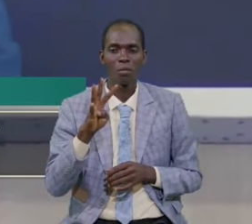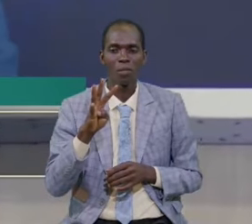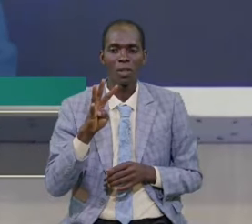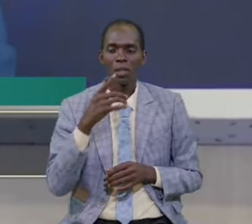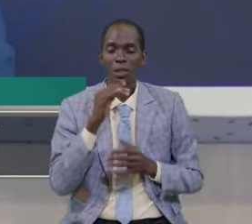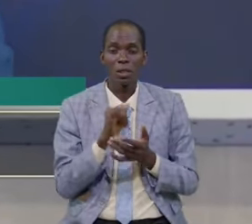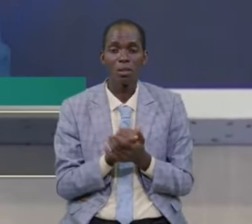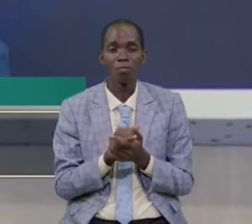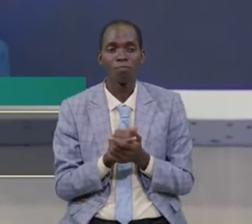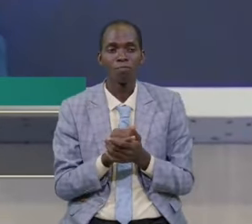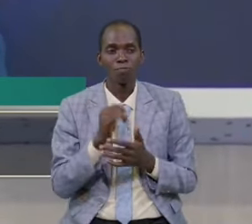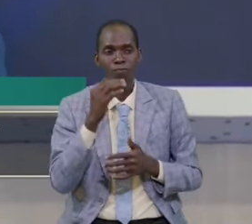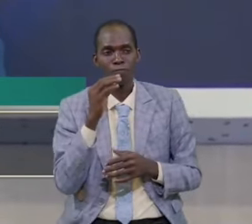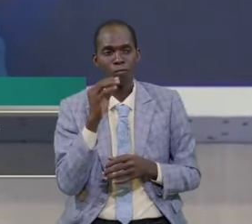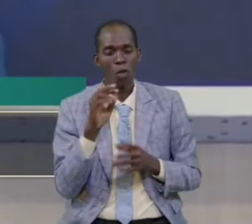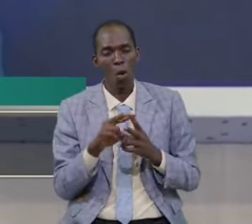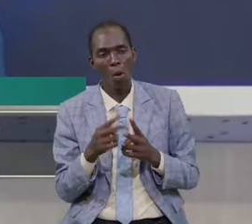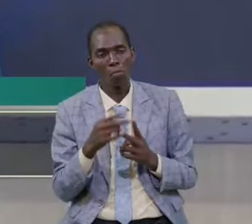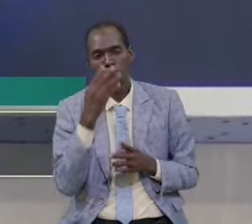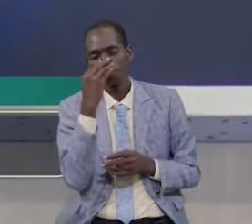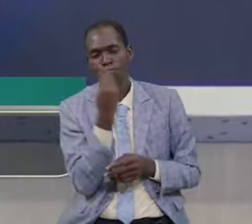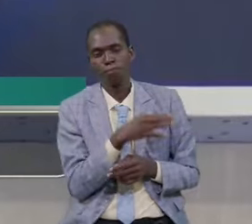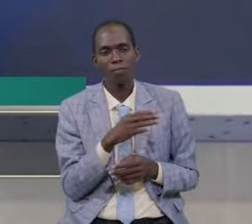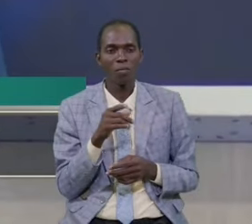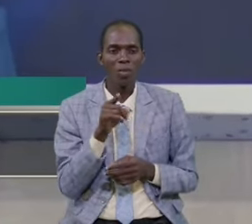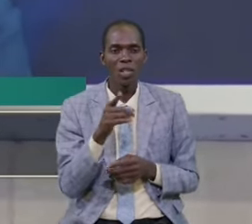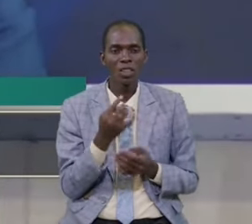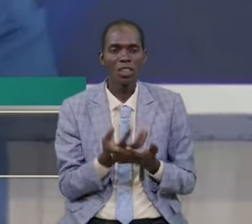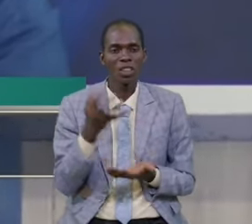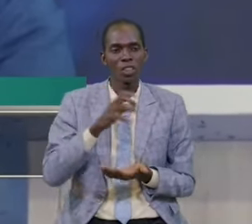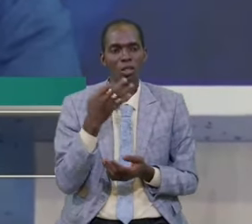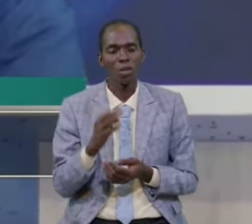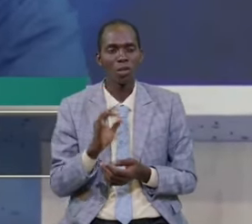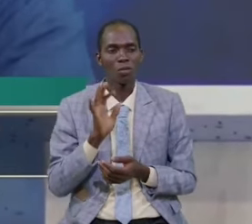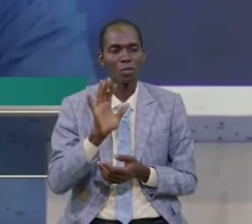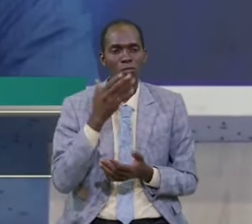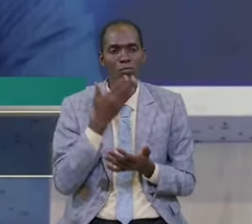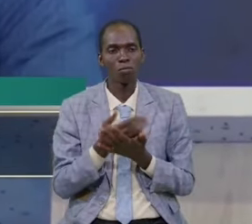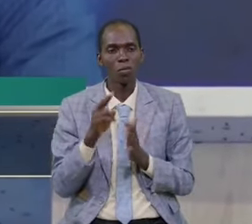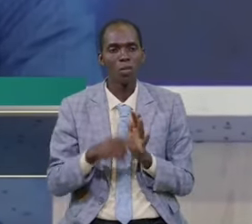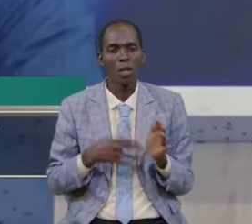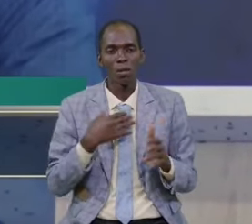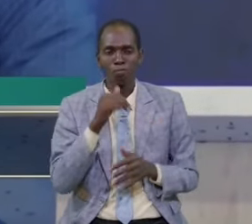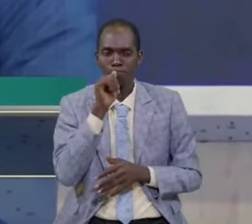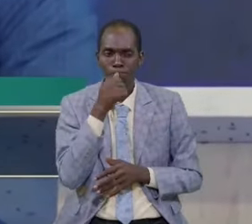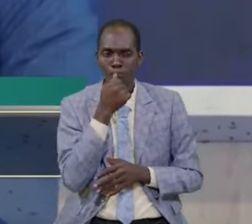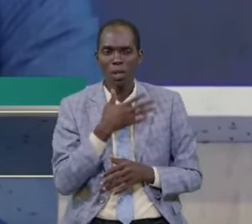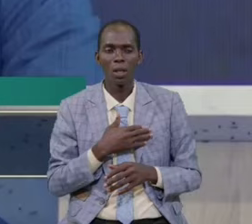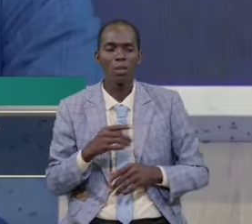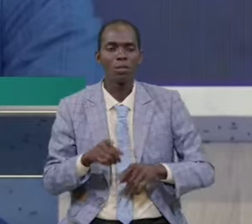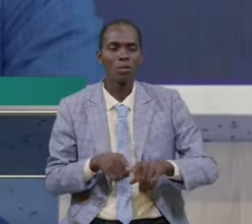les richesses de sa bonté, de sa patience et de sa longanimité, ne reconnaissant pas que la bonté de